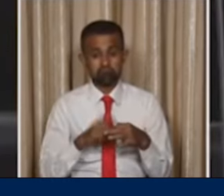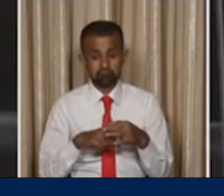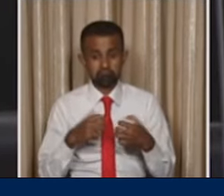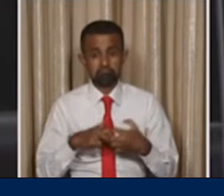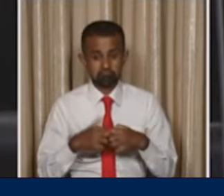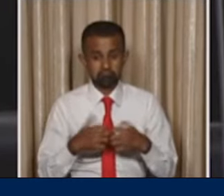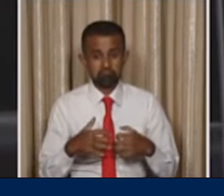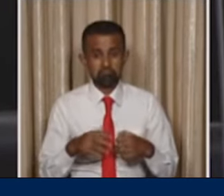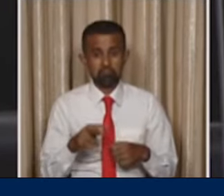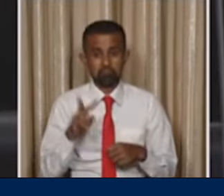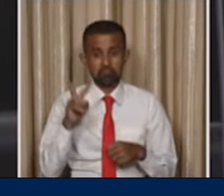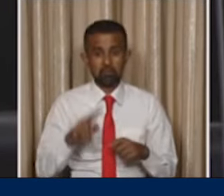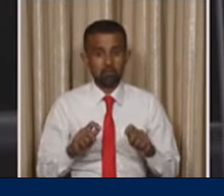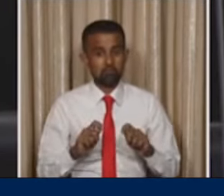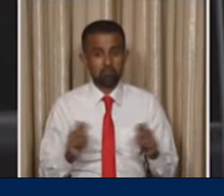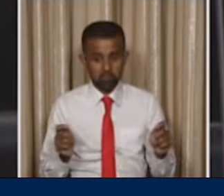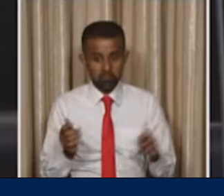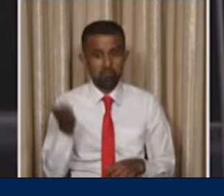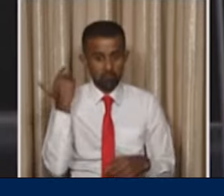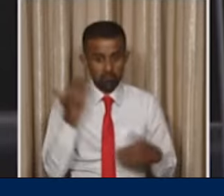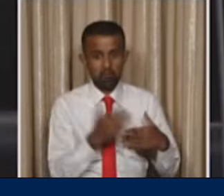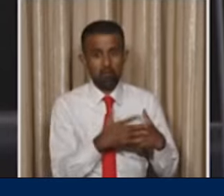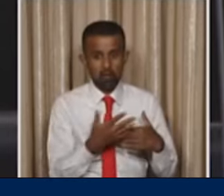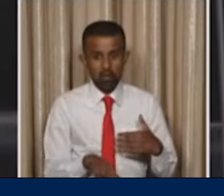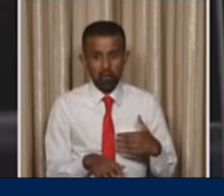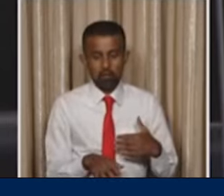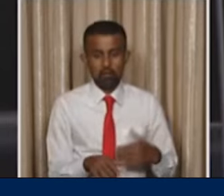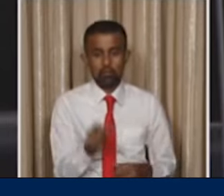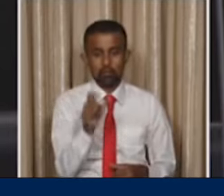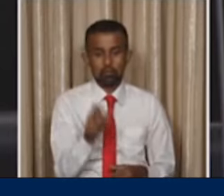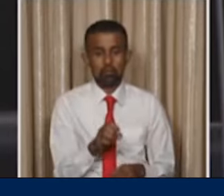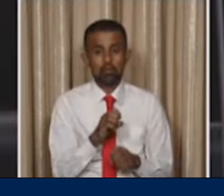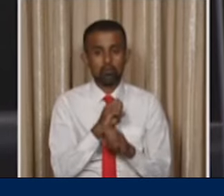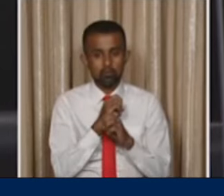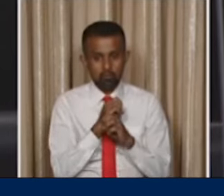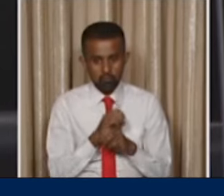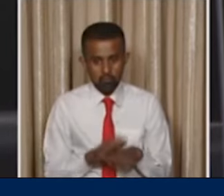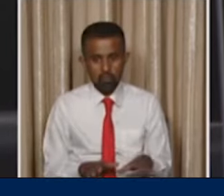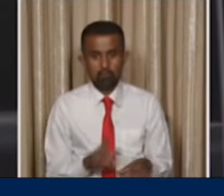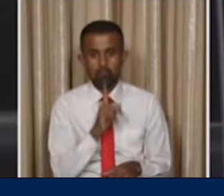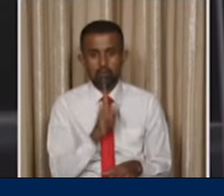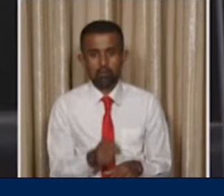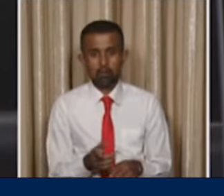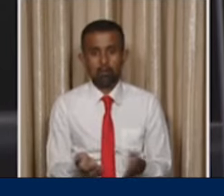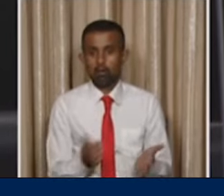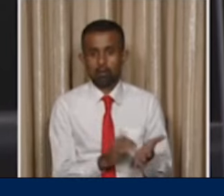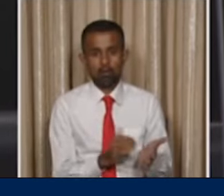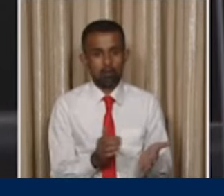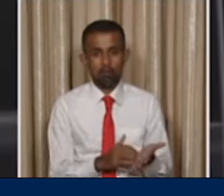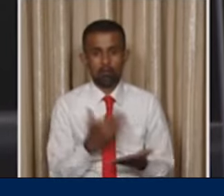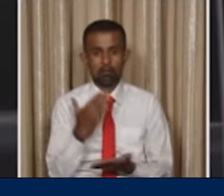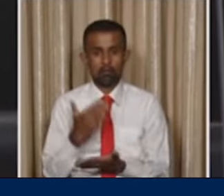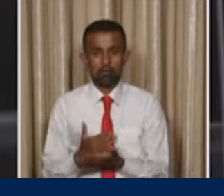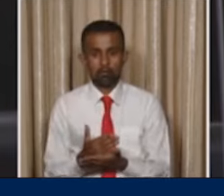වුණා, විශ්වාස භංගයකුත් මේ ගරු සභාවේ ඉදිරිපත් වුණා. එම නිසා මම ඔබතුමාගෙන් ඉතාමත් ගෞරවයෙන් ඉල්ලා සිටිනවා එවන් තත්ත්වයන්